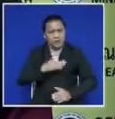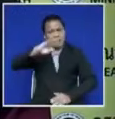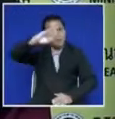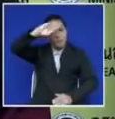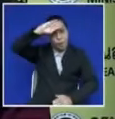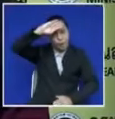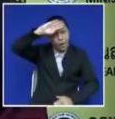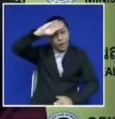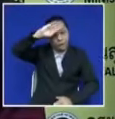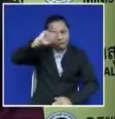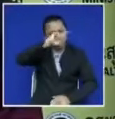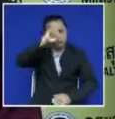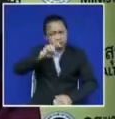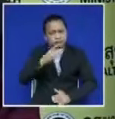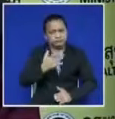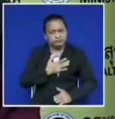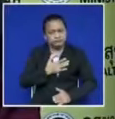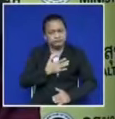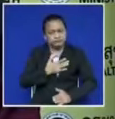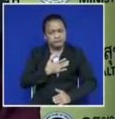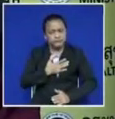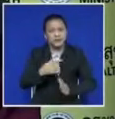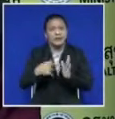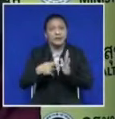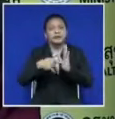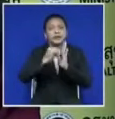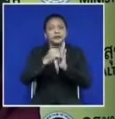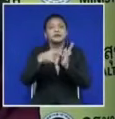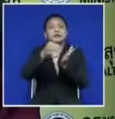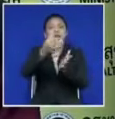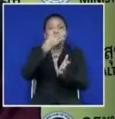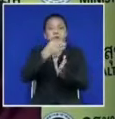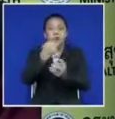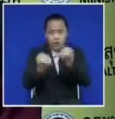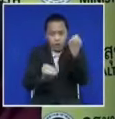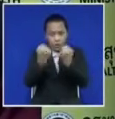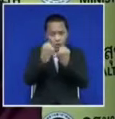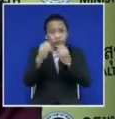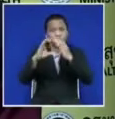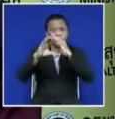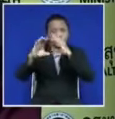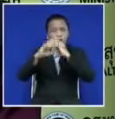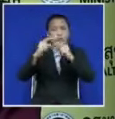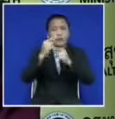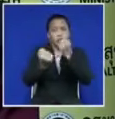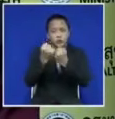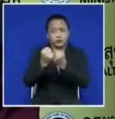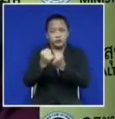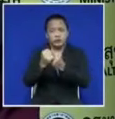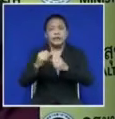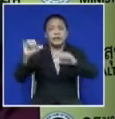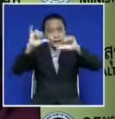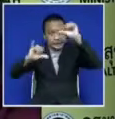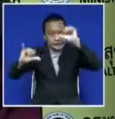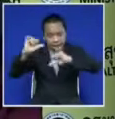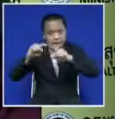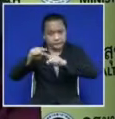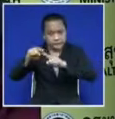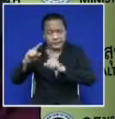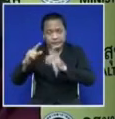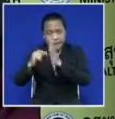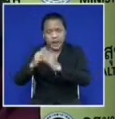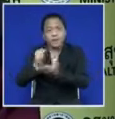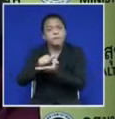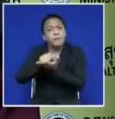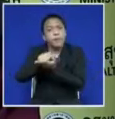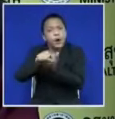ยนะคะทางจังหวัดสมุทรสาครเนี่ยได้มีรถเก็บตัวอย่างชีวนิรภัยพระราชทานนะคะได้ให้บ